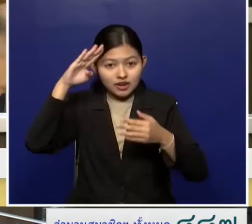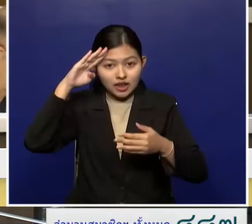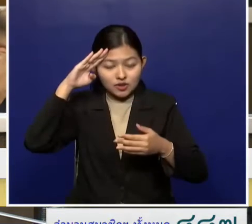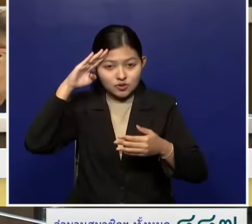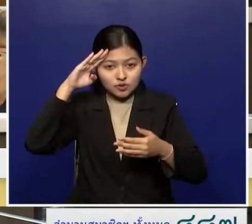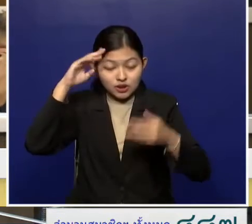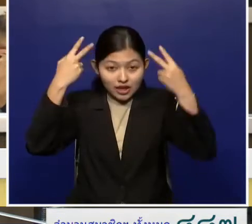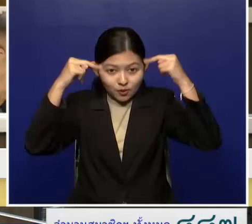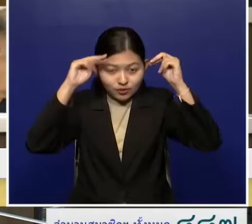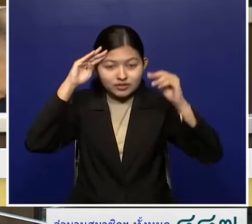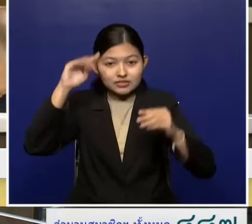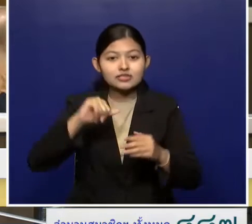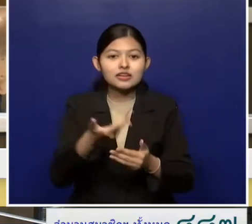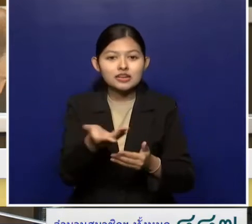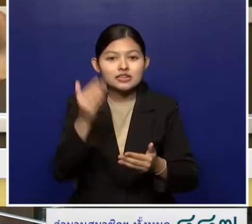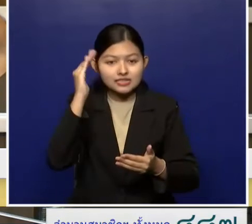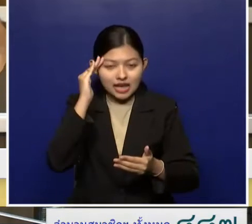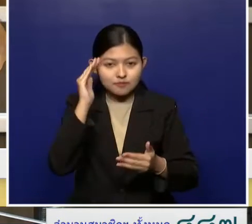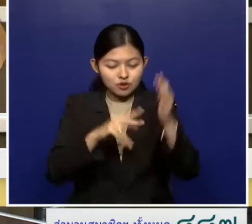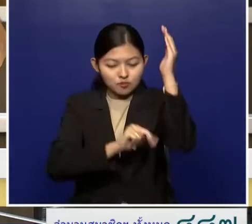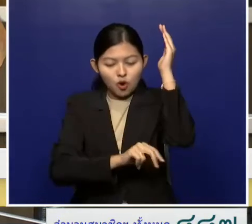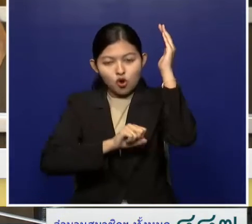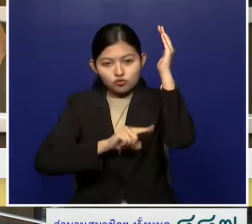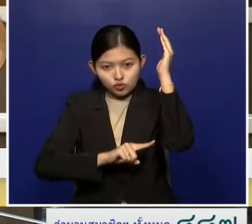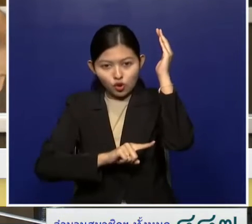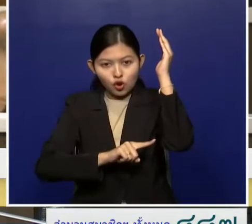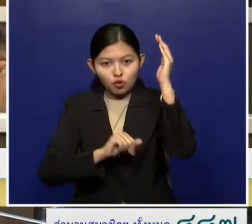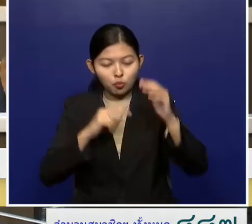ไปฝ้นฟูพี่น้อง ชาวนะporr Instr perchéธรรมราช ชาวเมองนาOM